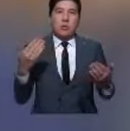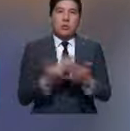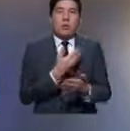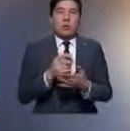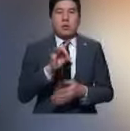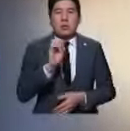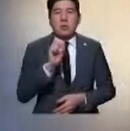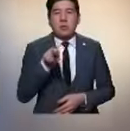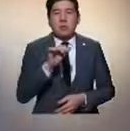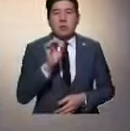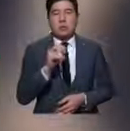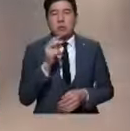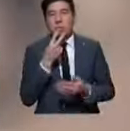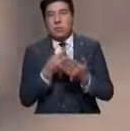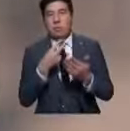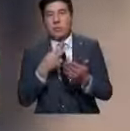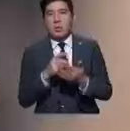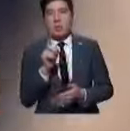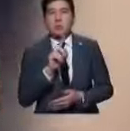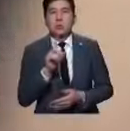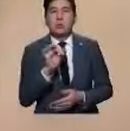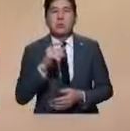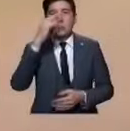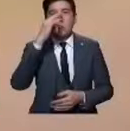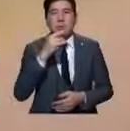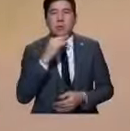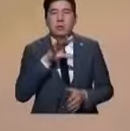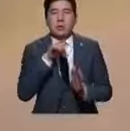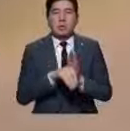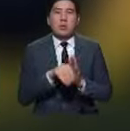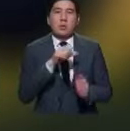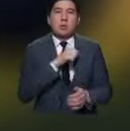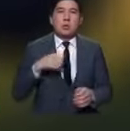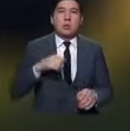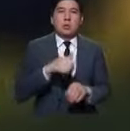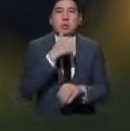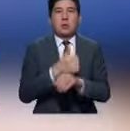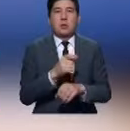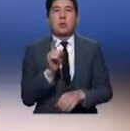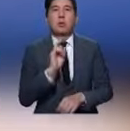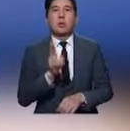еще более наглядно показать, что такое Казахстан. И самое главное – кто такие